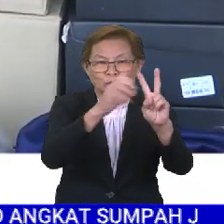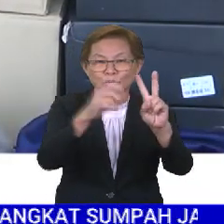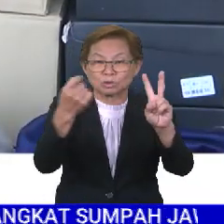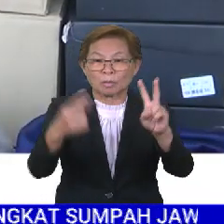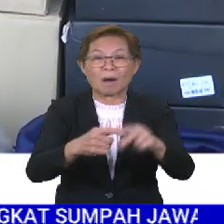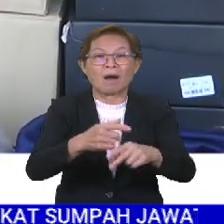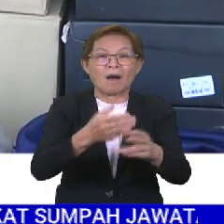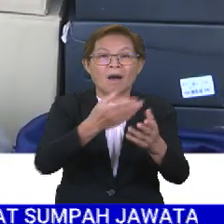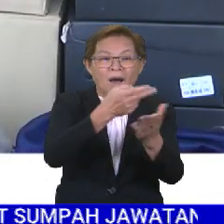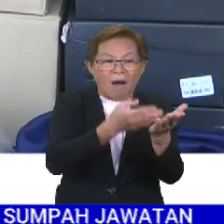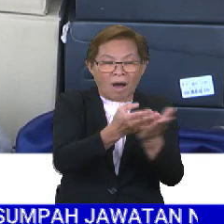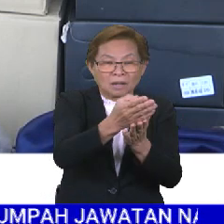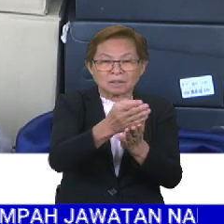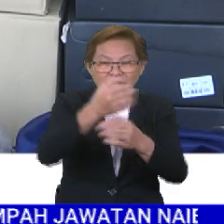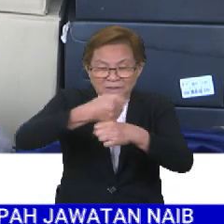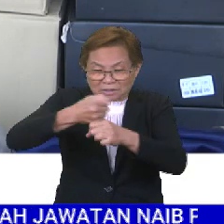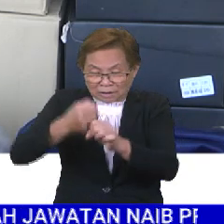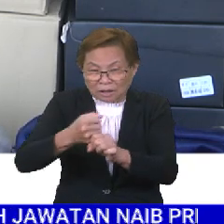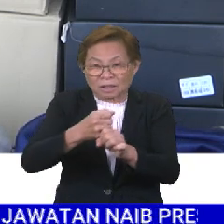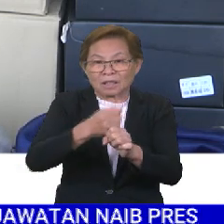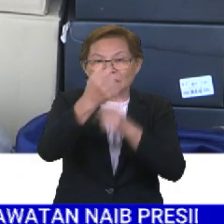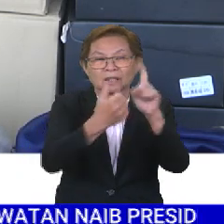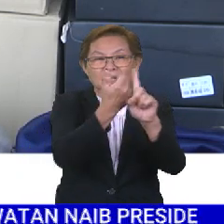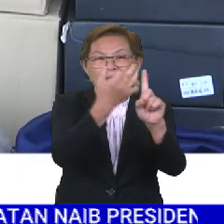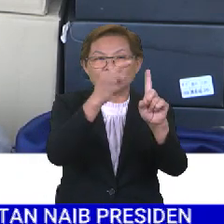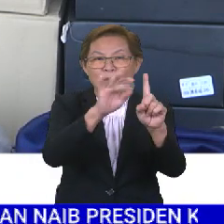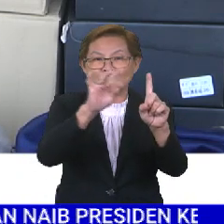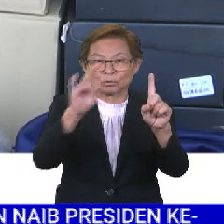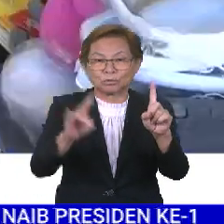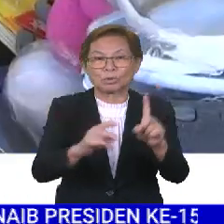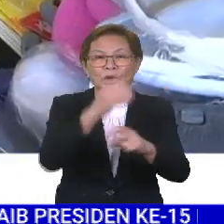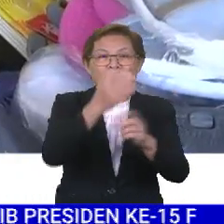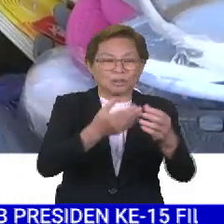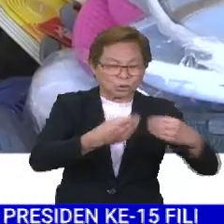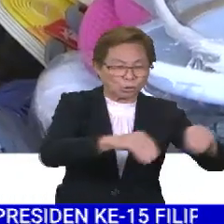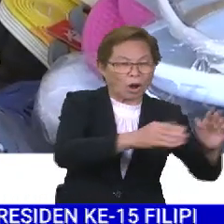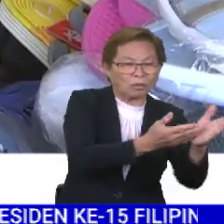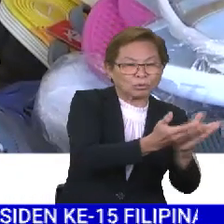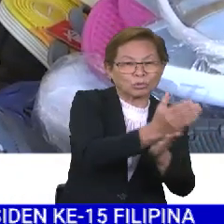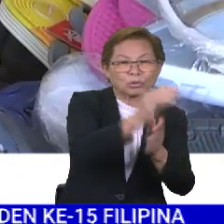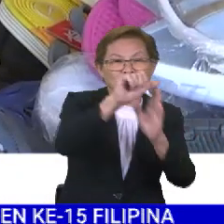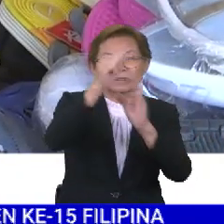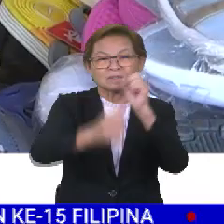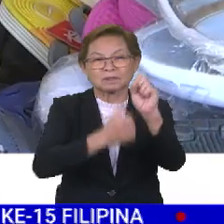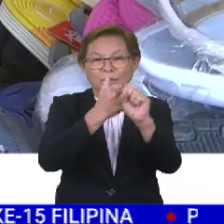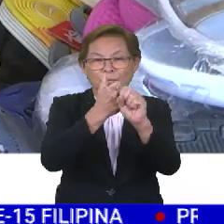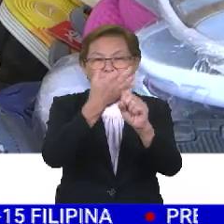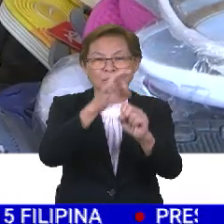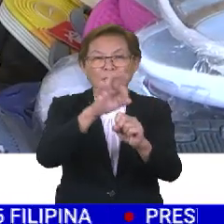Cipta 1987, Akta Jualan Langsung 1993 dan Akta Cap